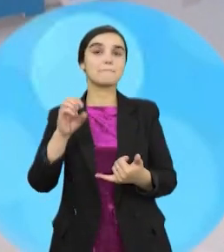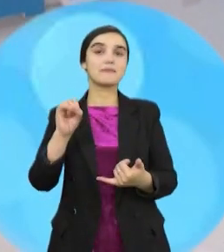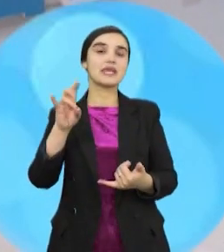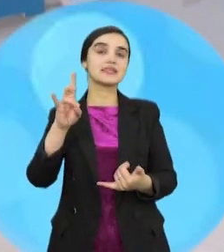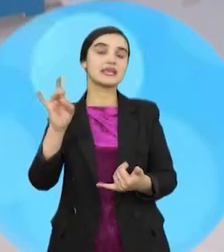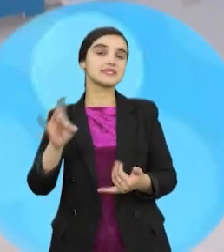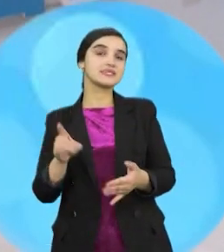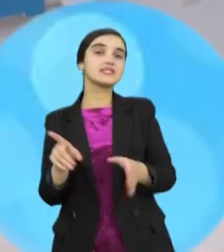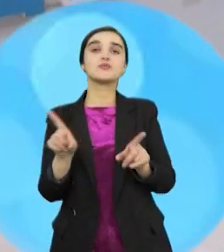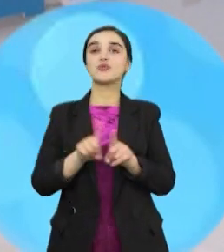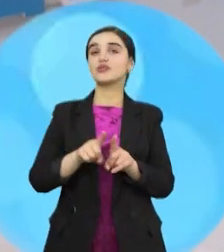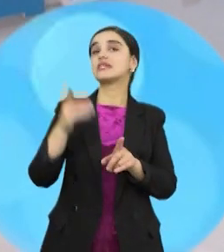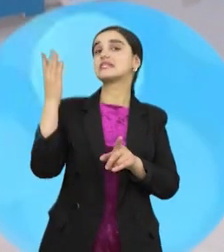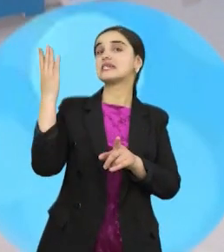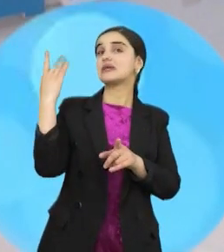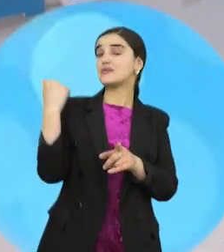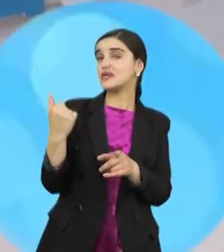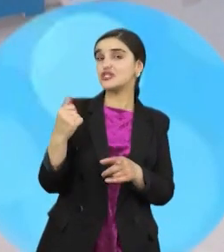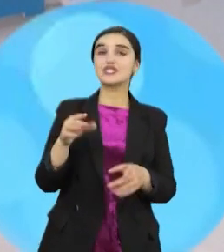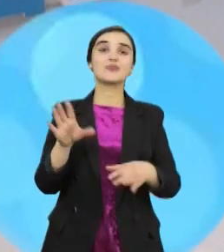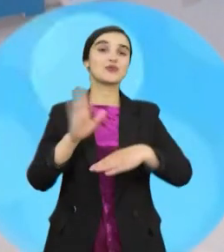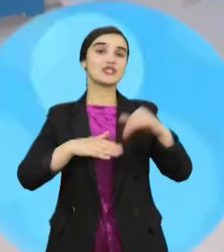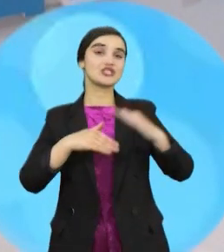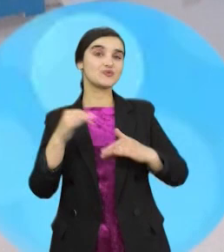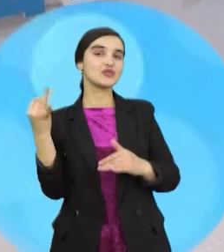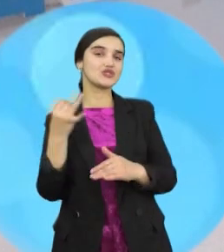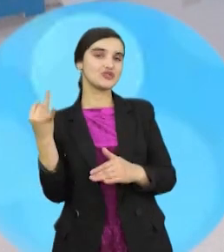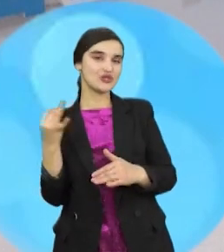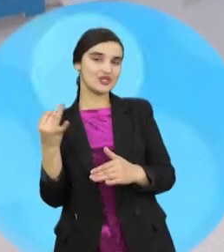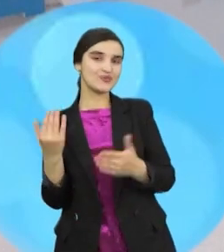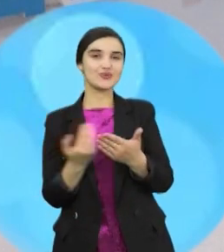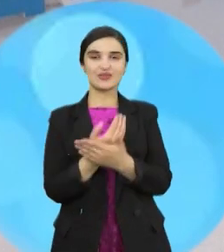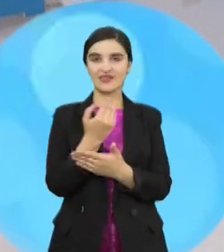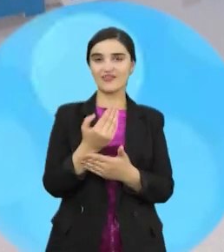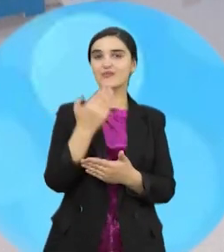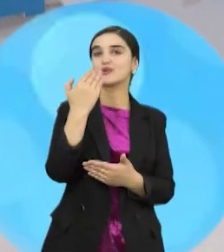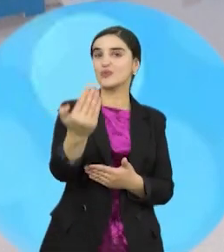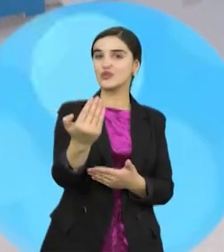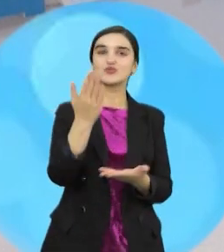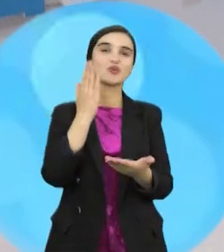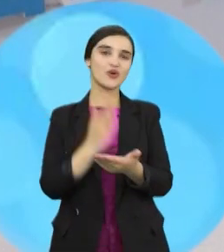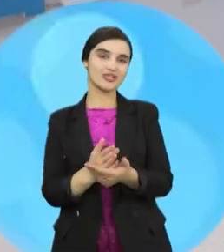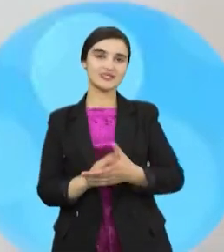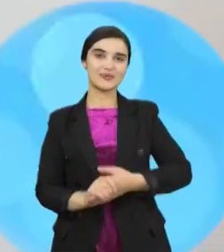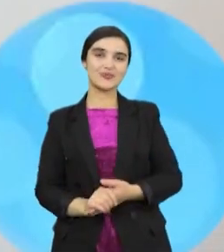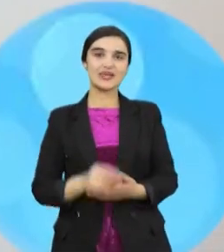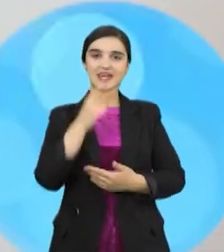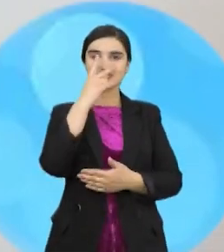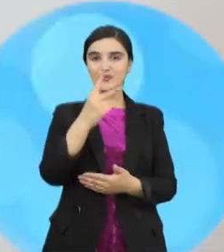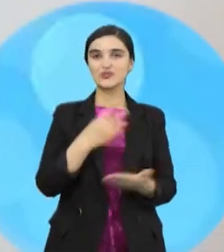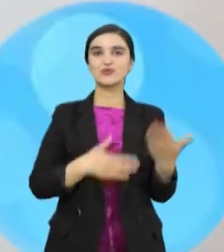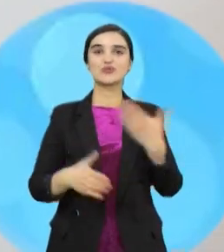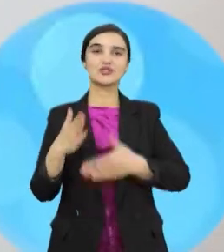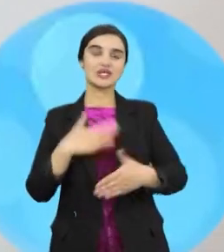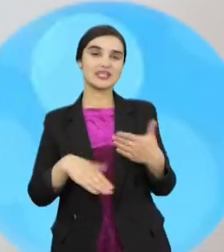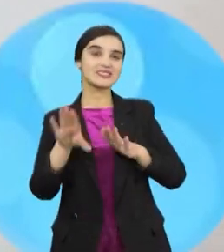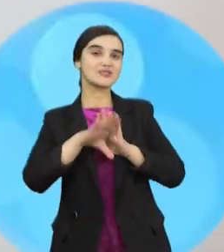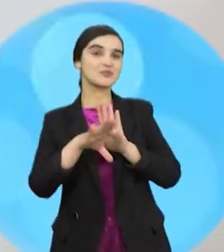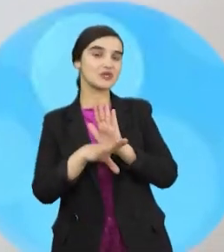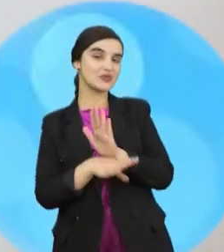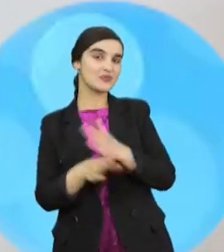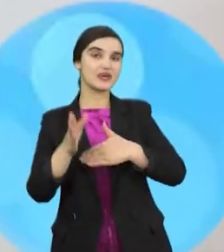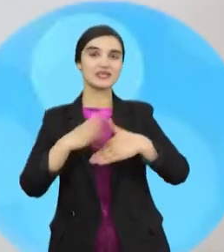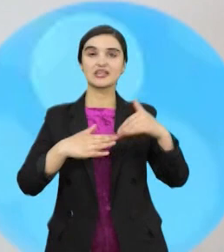مثل هر وقته با تجربه های نو، جالب و شوق‌آورم با شما هستم. تماشابینانی عزیز،